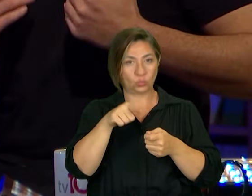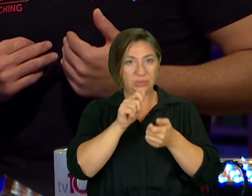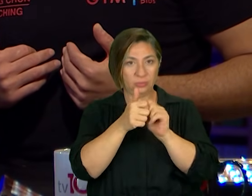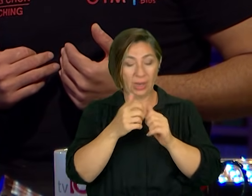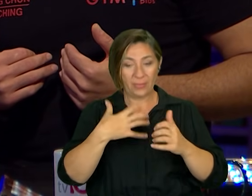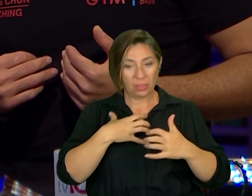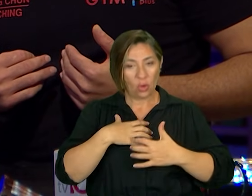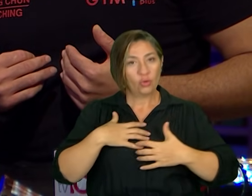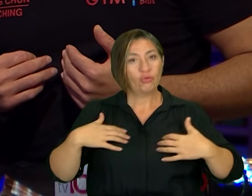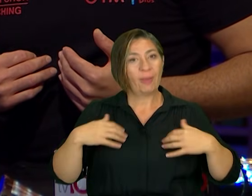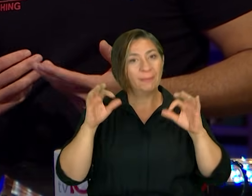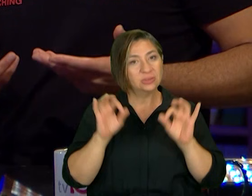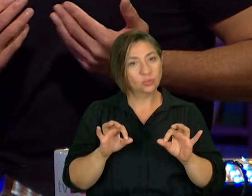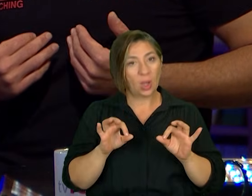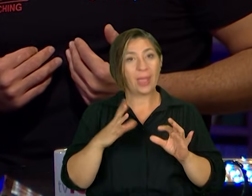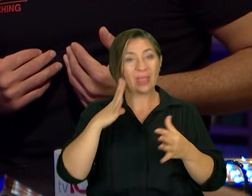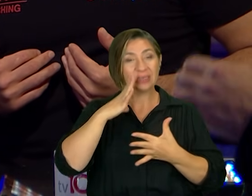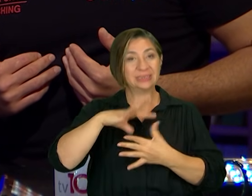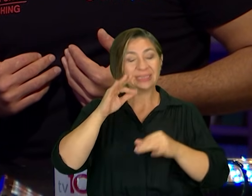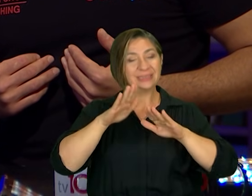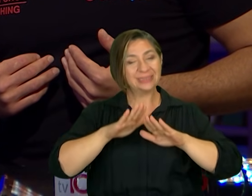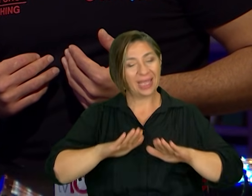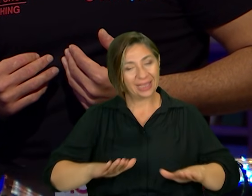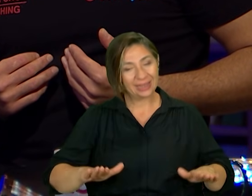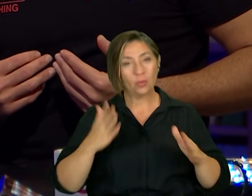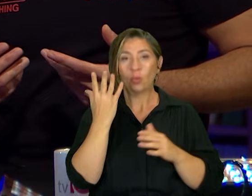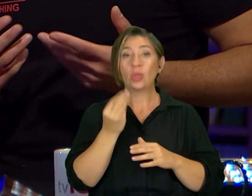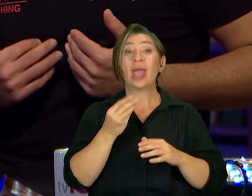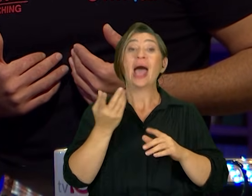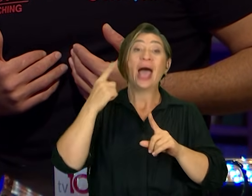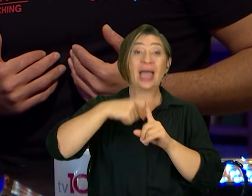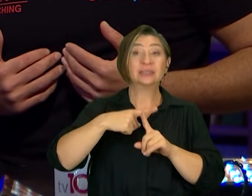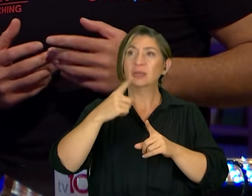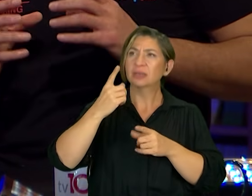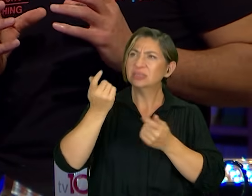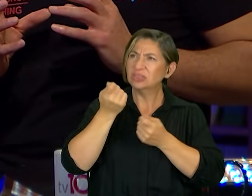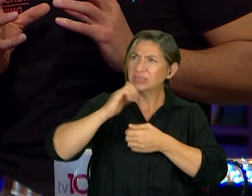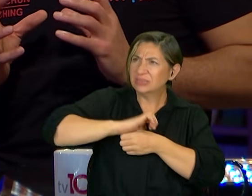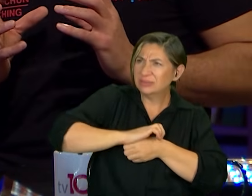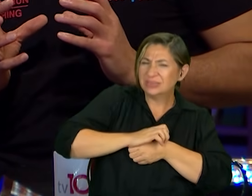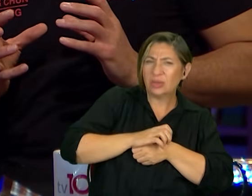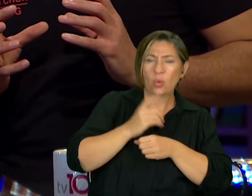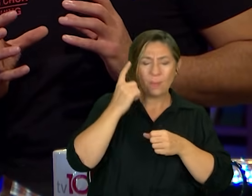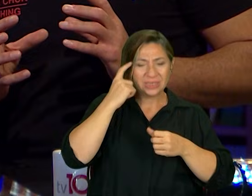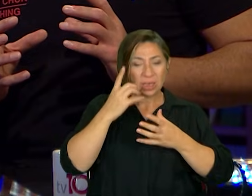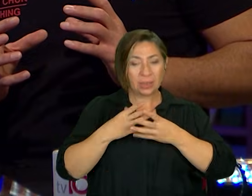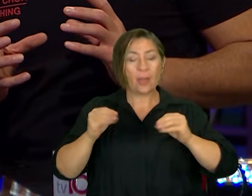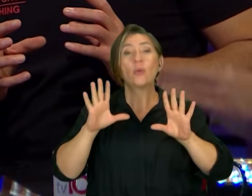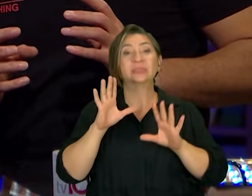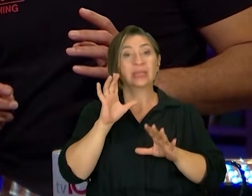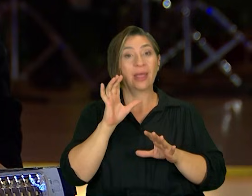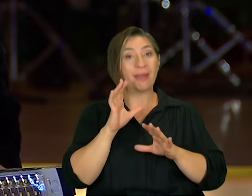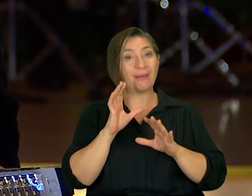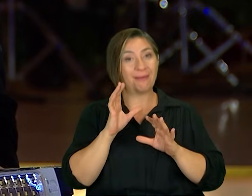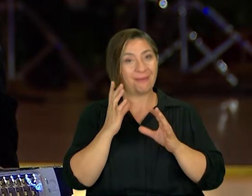hem özgüven duygusunu geliştiriyor, hem insanların sakinleşmesini sağlıyor, hem de baskı altında o bilincin kaybolmaması neden oluyor.